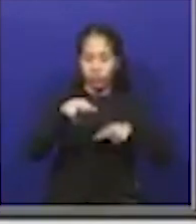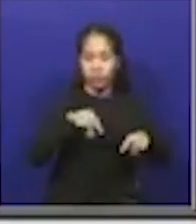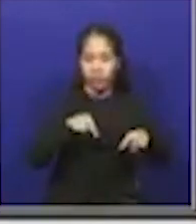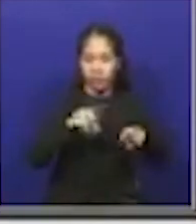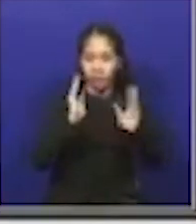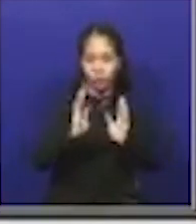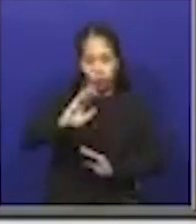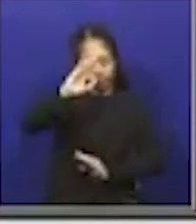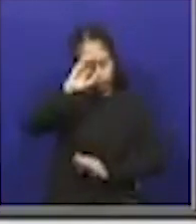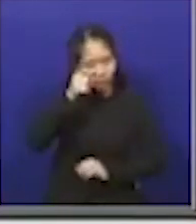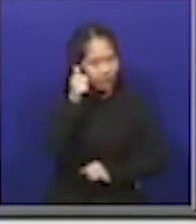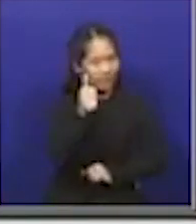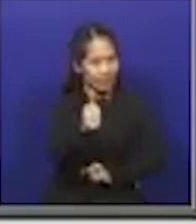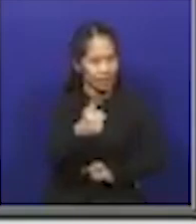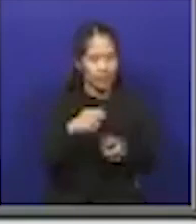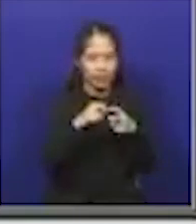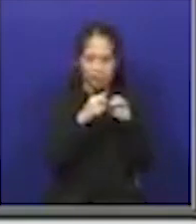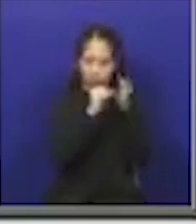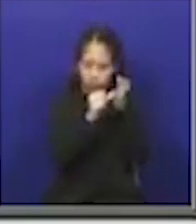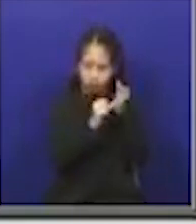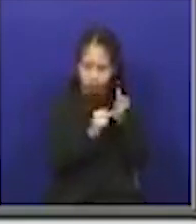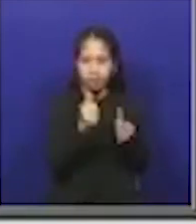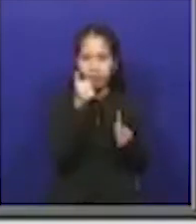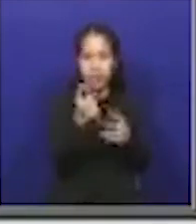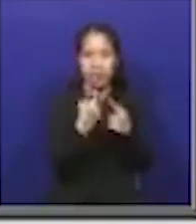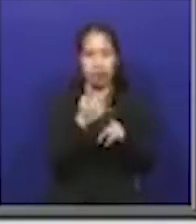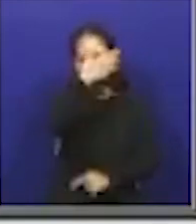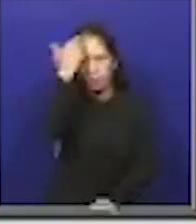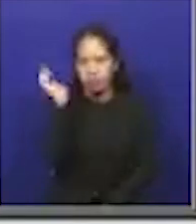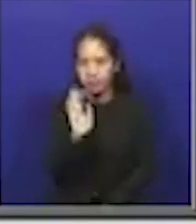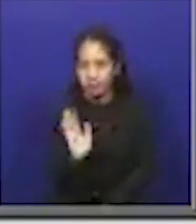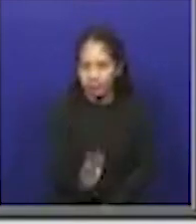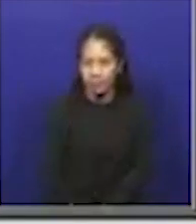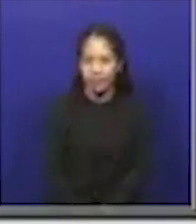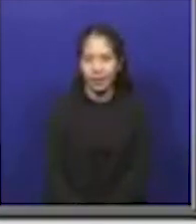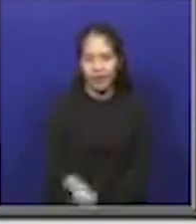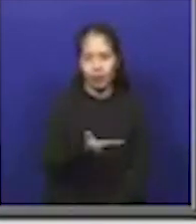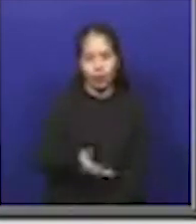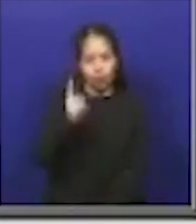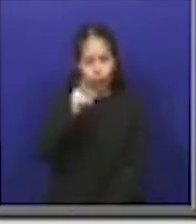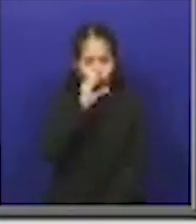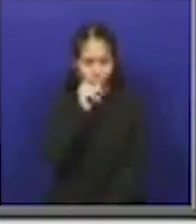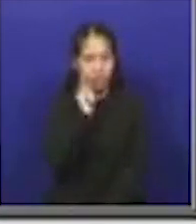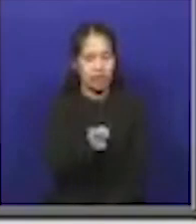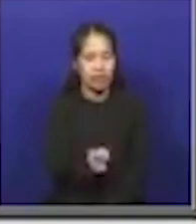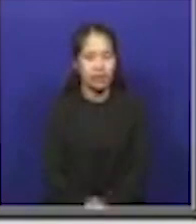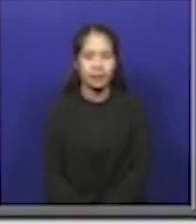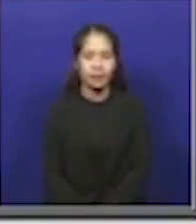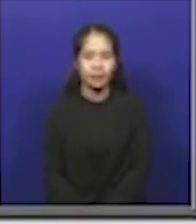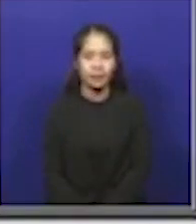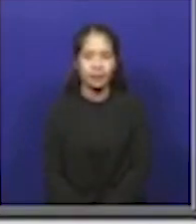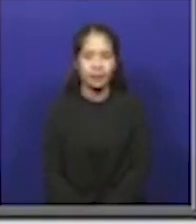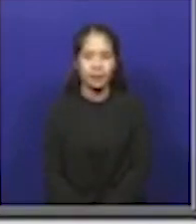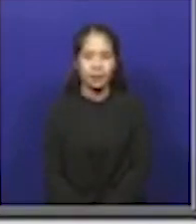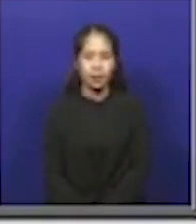คนป่วยดีแก้ปัญหาเรื่องนี้ได้ดีแต่ท่านอย่าลืมนะเราต้องพูดความจริงกันบางอย่าง